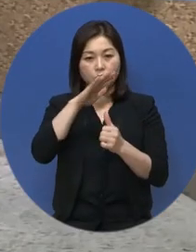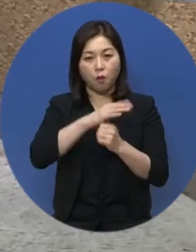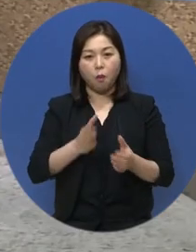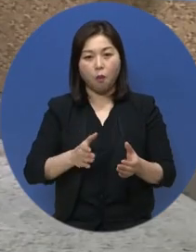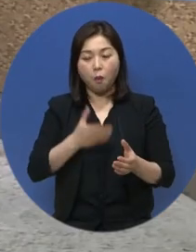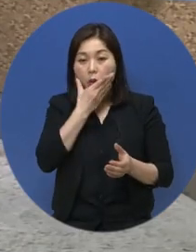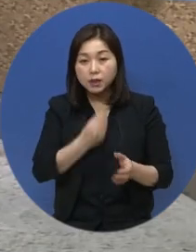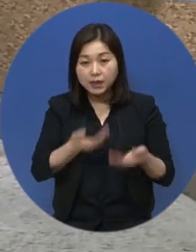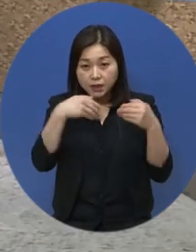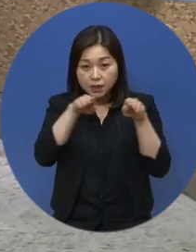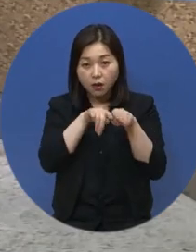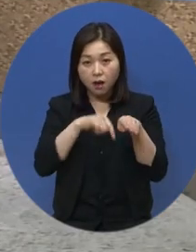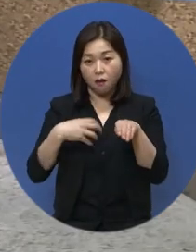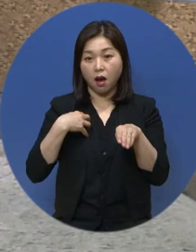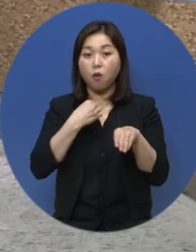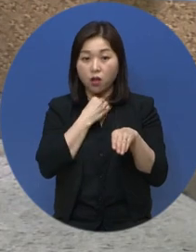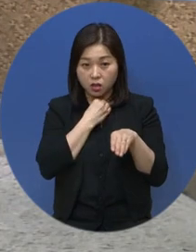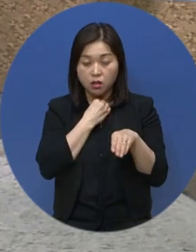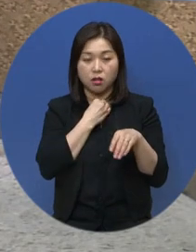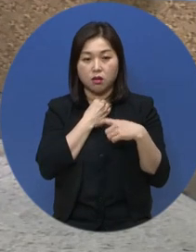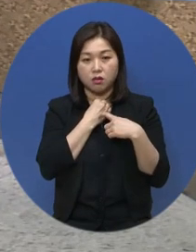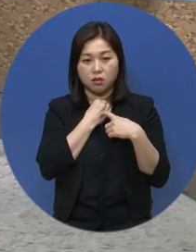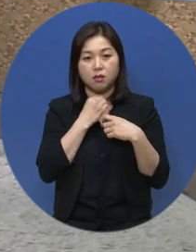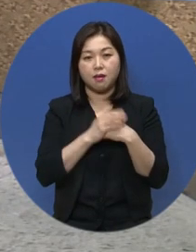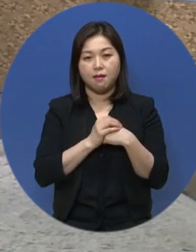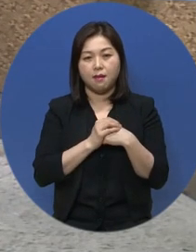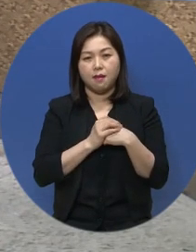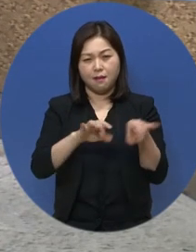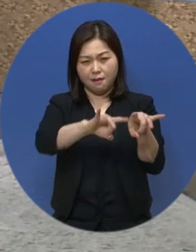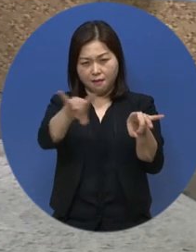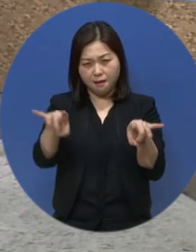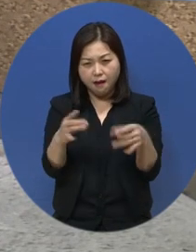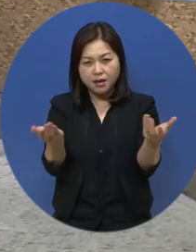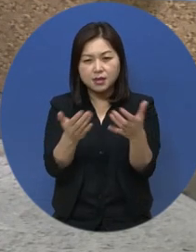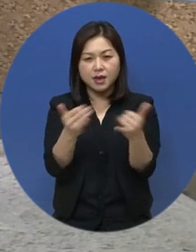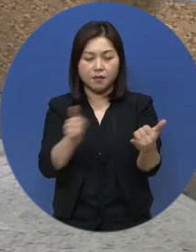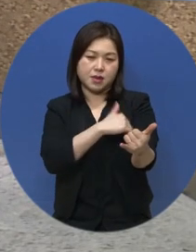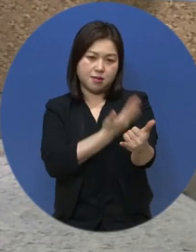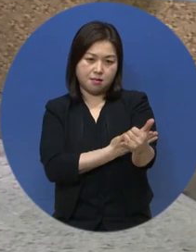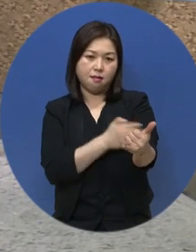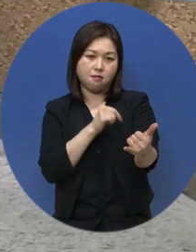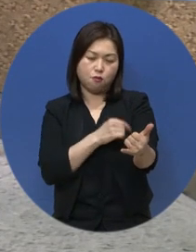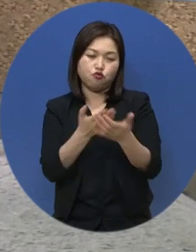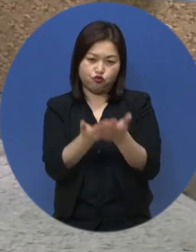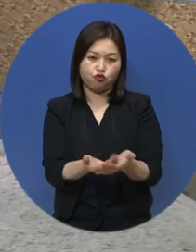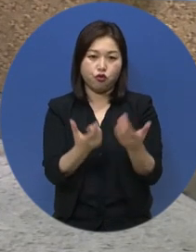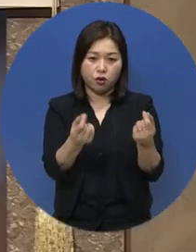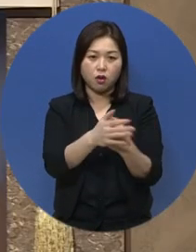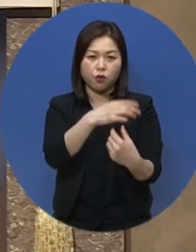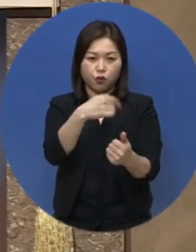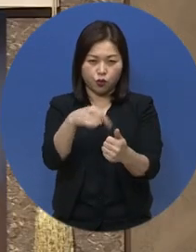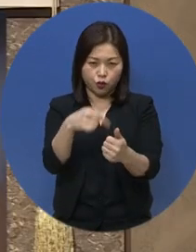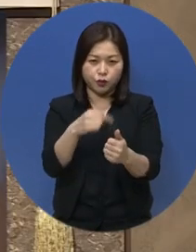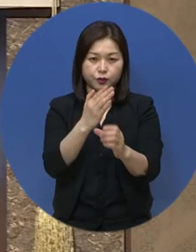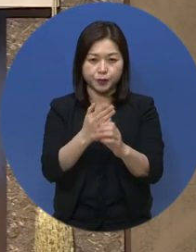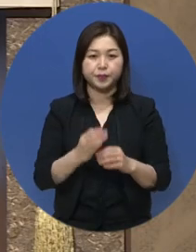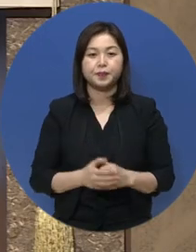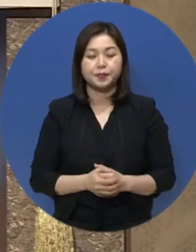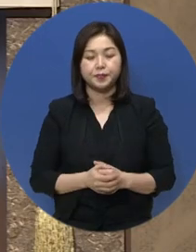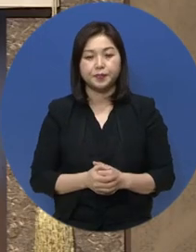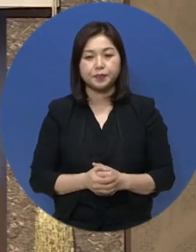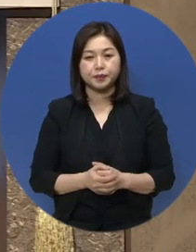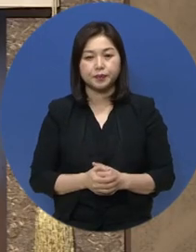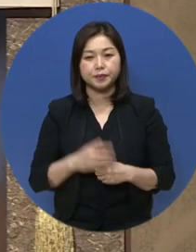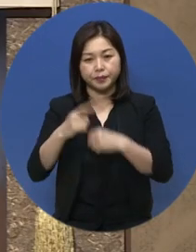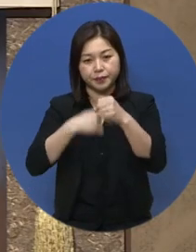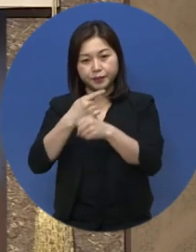개별 센터에 종사하는 분들의 역량 강화가 굉장히 중요합니다. 그래서 교육을 저희가 전개하고 있는데 매년 저희가